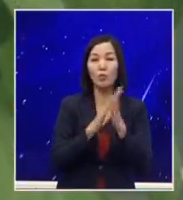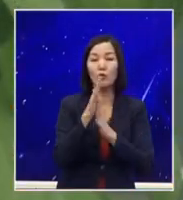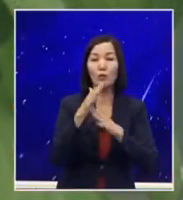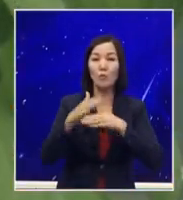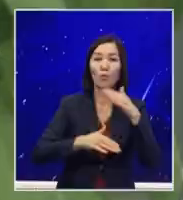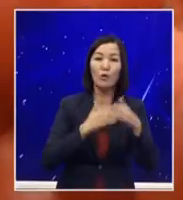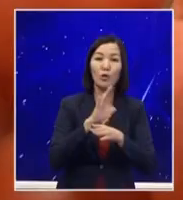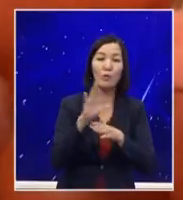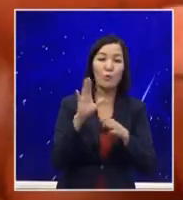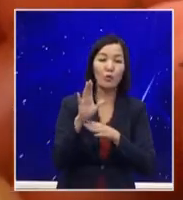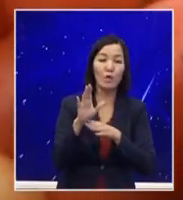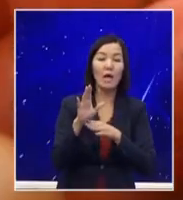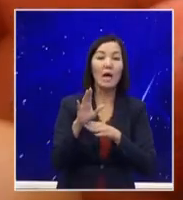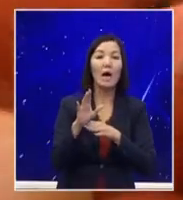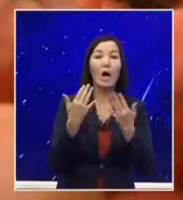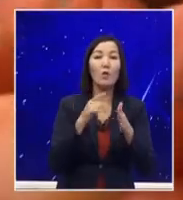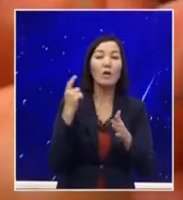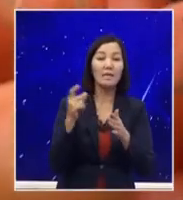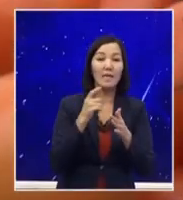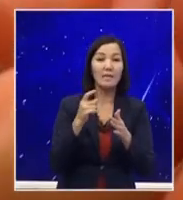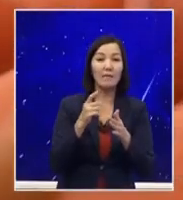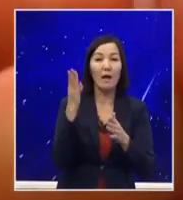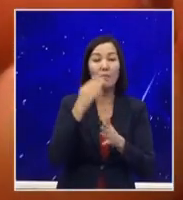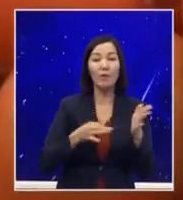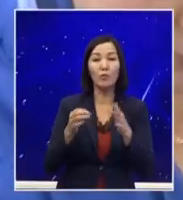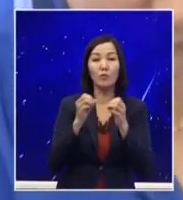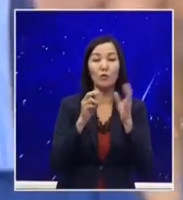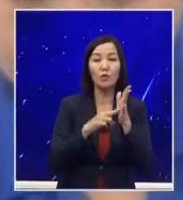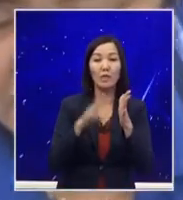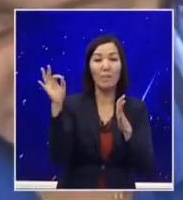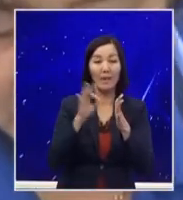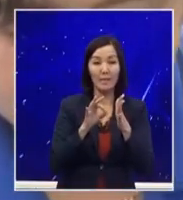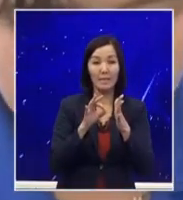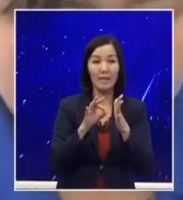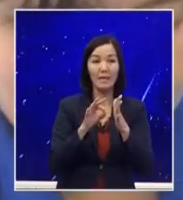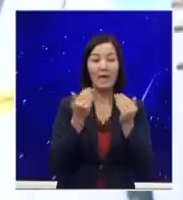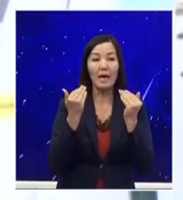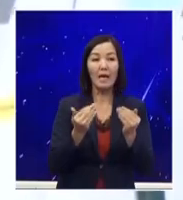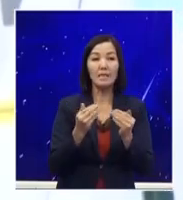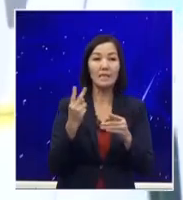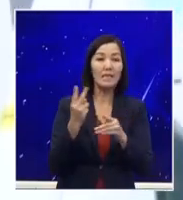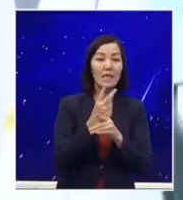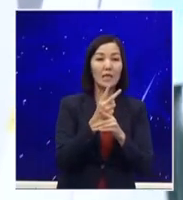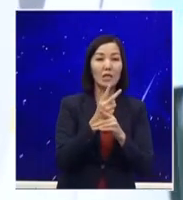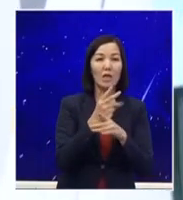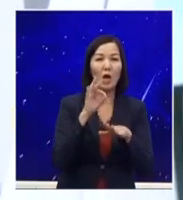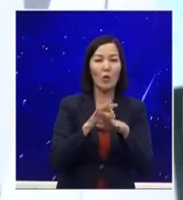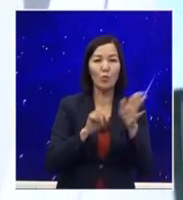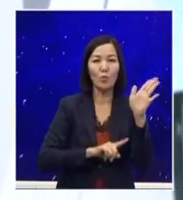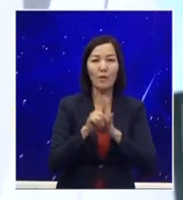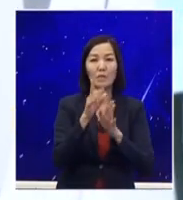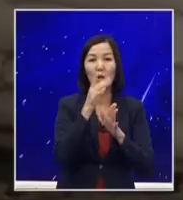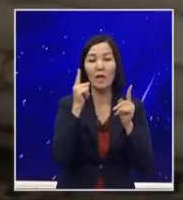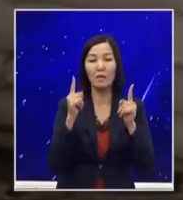отыр. Еліміздің ауыл шаруашылығындағы Алматы облысының үлесі 17%-ға жеткен. Сондықтан екінші толқын болған жағдайда дүкен